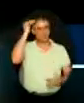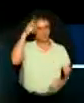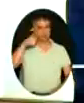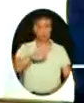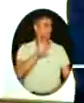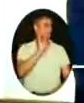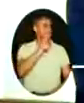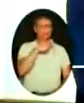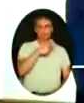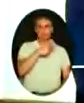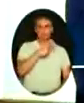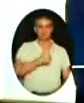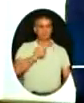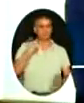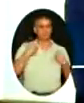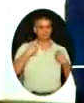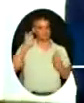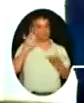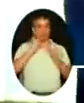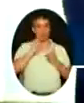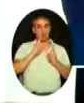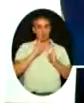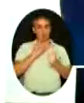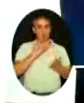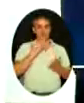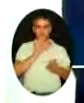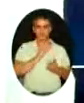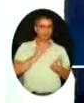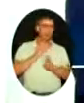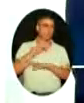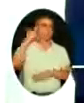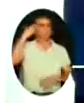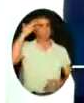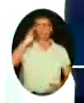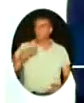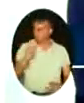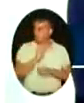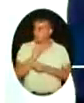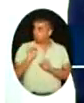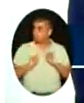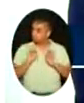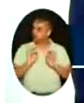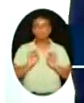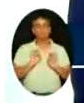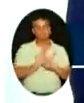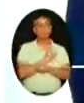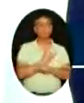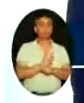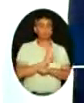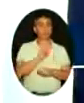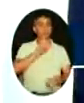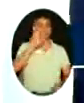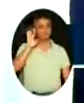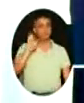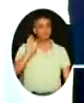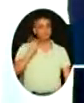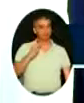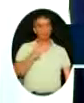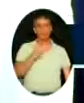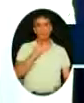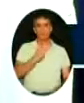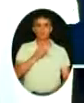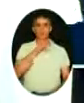שר ביטחון עם שיקול דעת, לא לגרור אותנו להרפתקאות מיותרות. בינתיים הוא פועל בשיקול דעת. בינתיים, לפחות בצפון, אני יכול